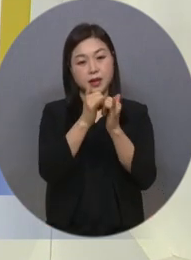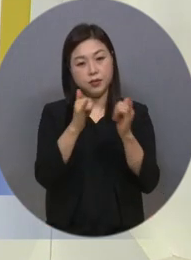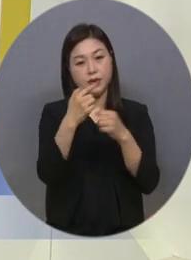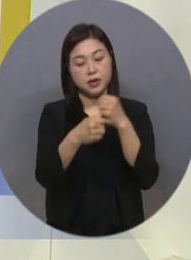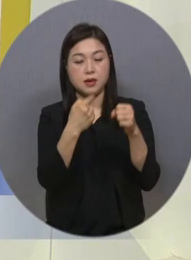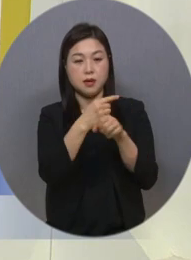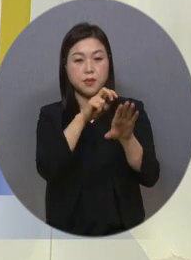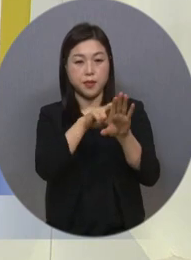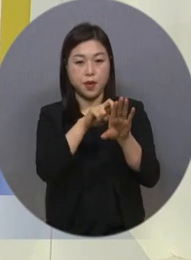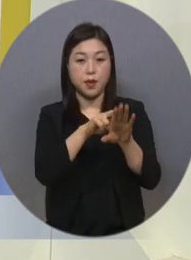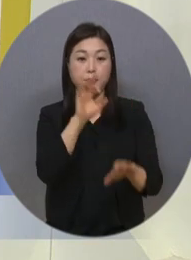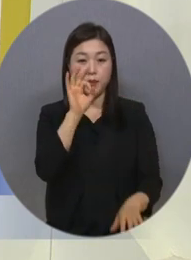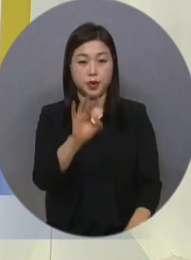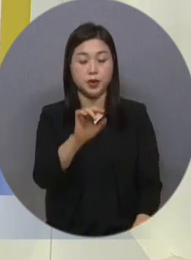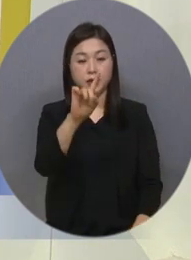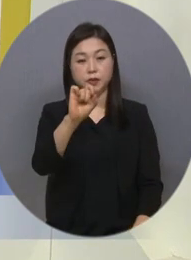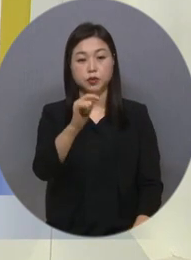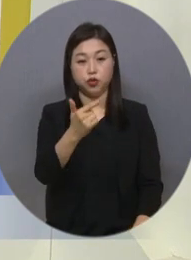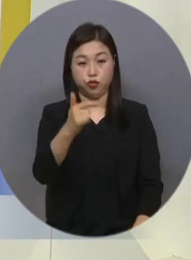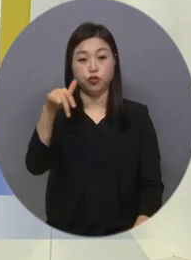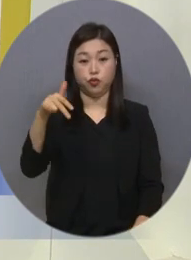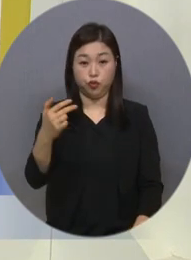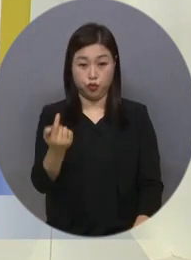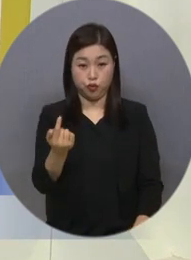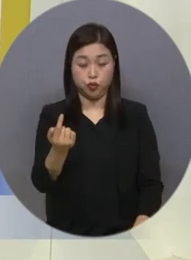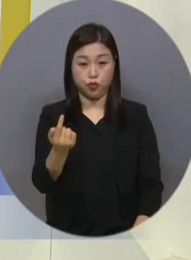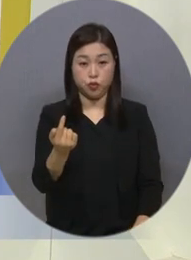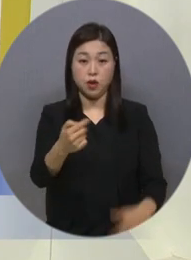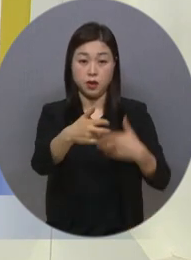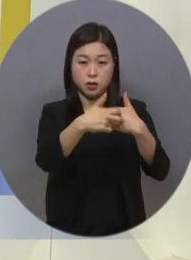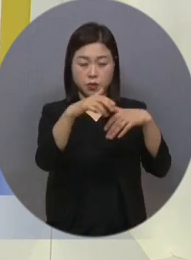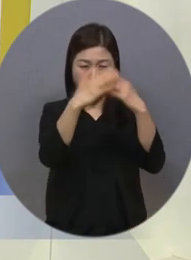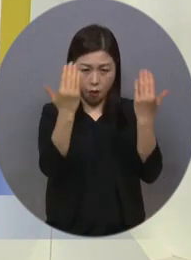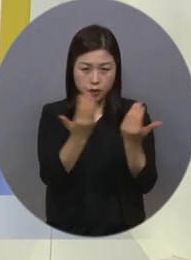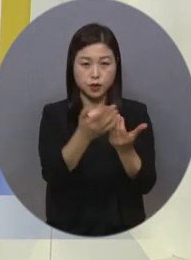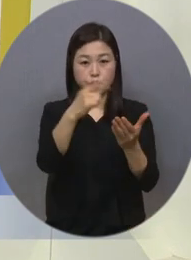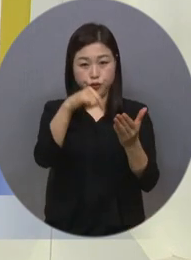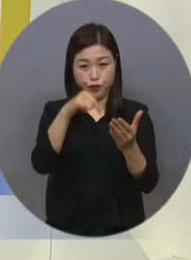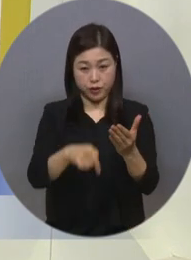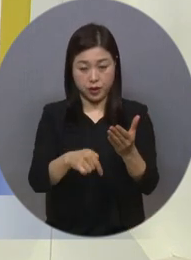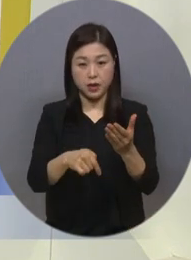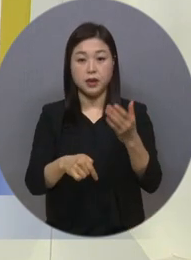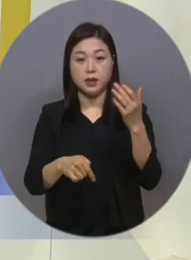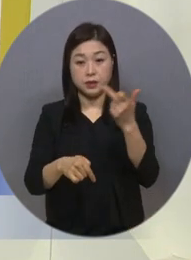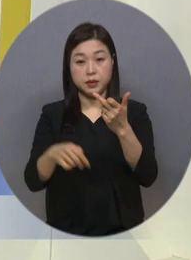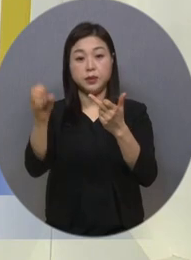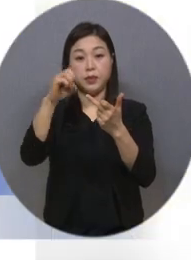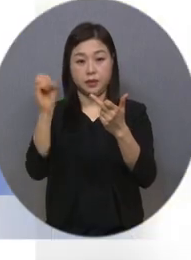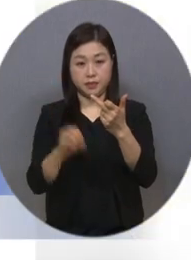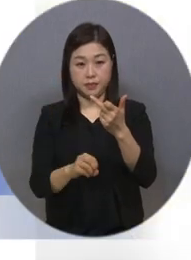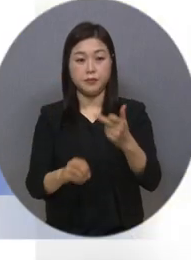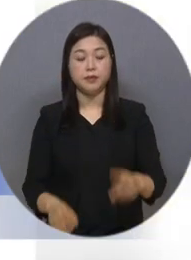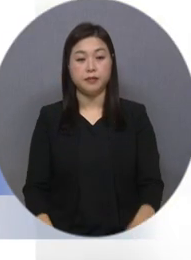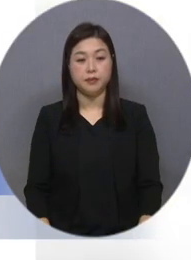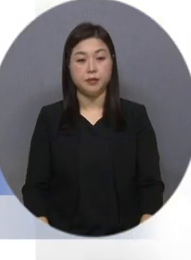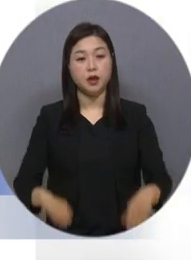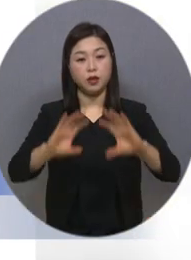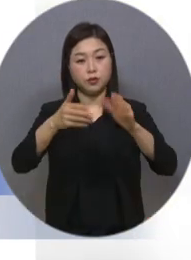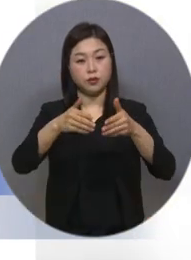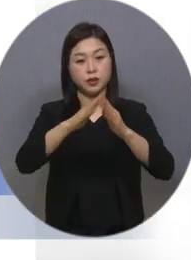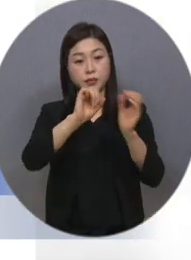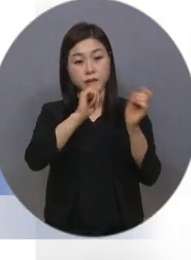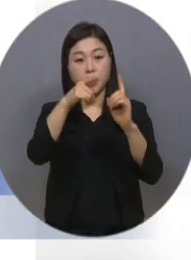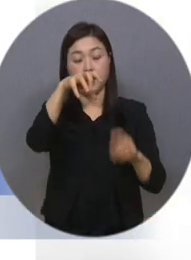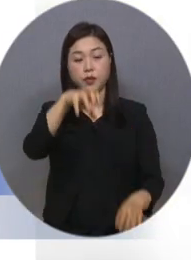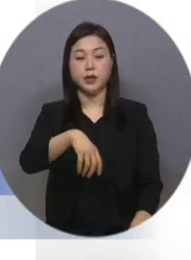연간 진료비는 약 16조원으로 전체 진료부에 17%를 지출하는 것으로 나타났습니다 국립재활원은